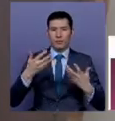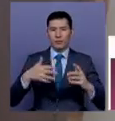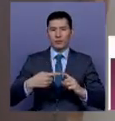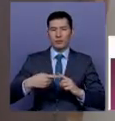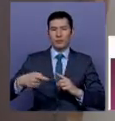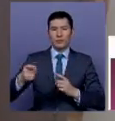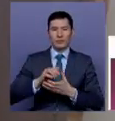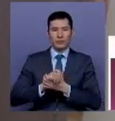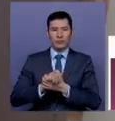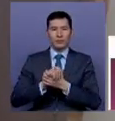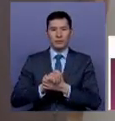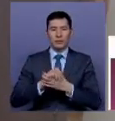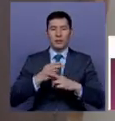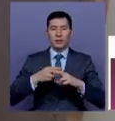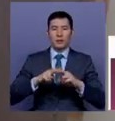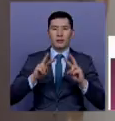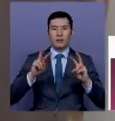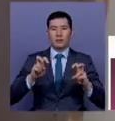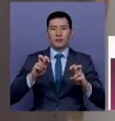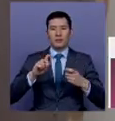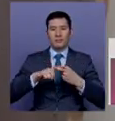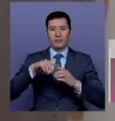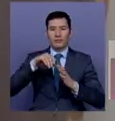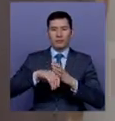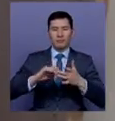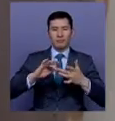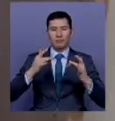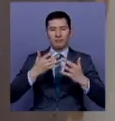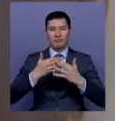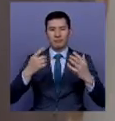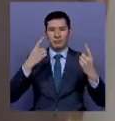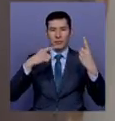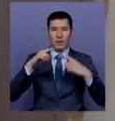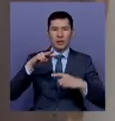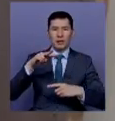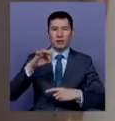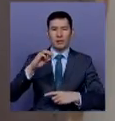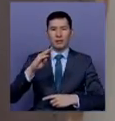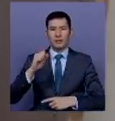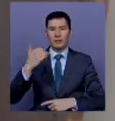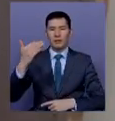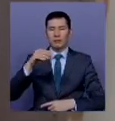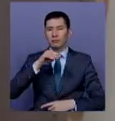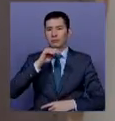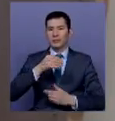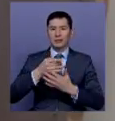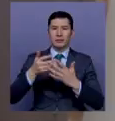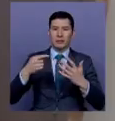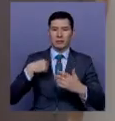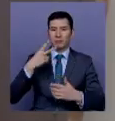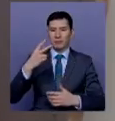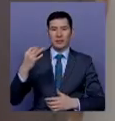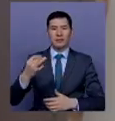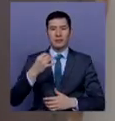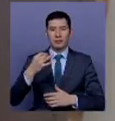жалғап тұр. Біз Smart City қаласын басқарудың инновациялық жобаларын жүзеге асырудағы Литва қалаларының тәжірибесіне қызығушылық танытамыз. Бүгінгі